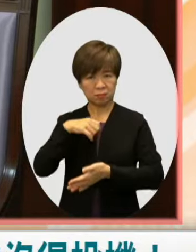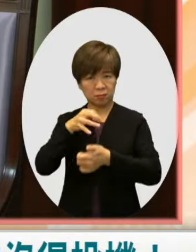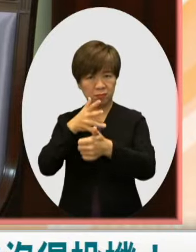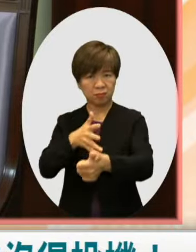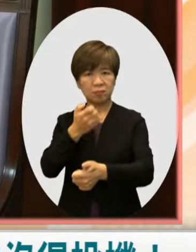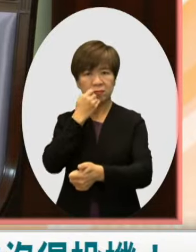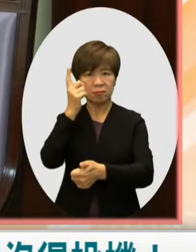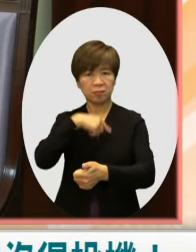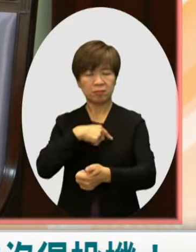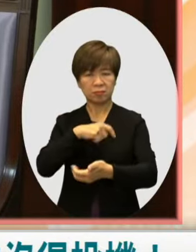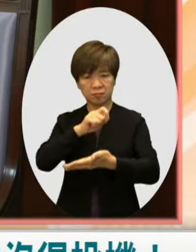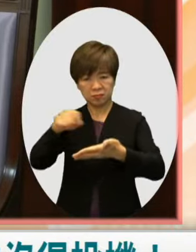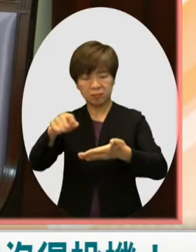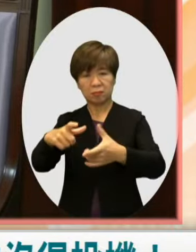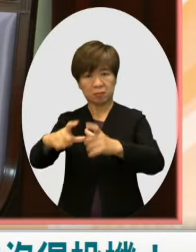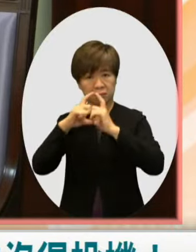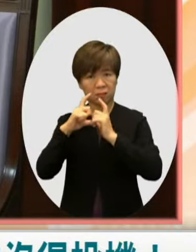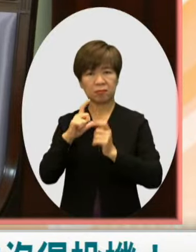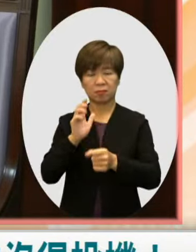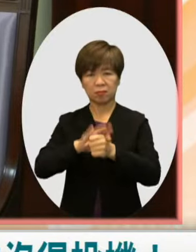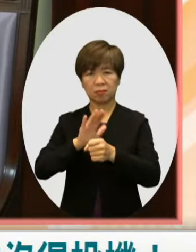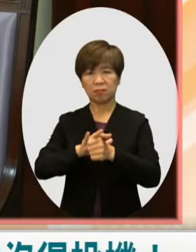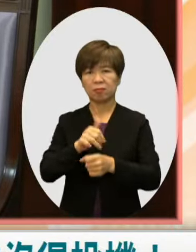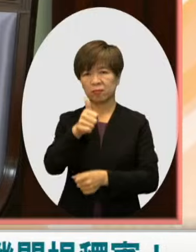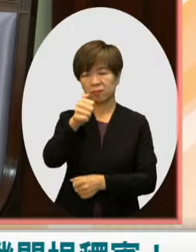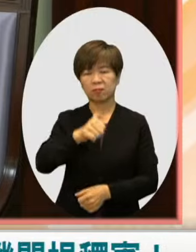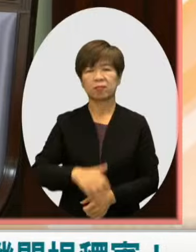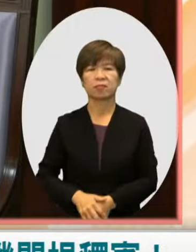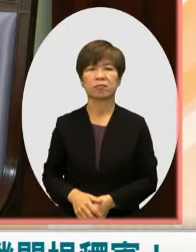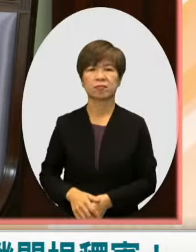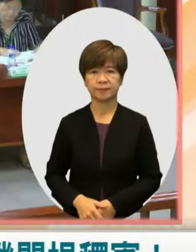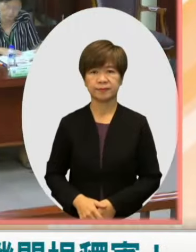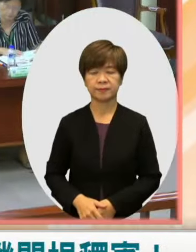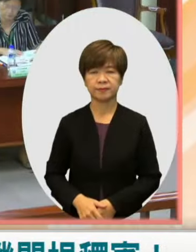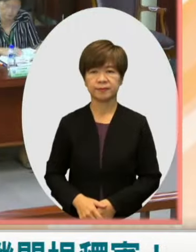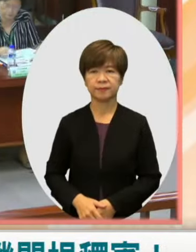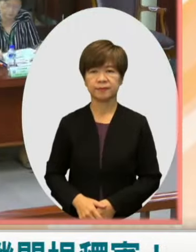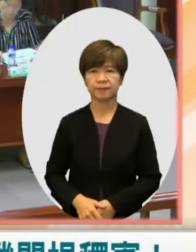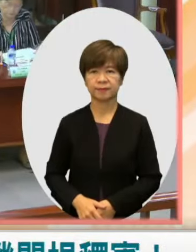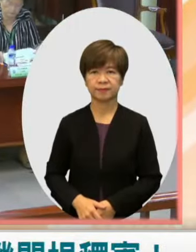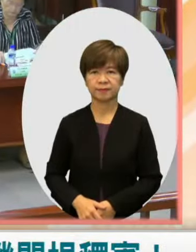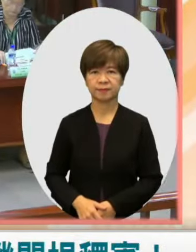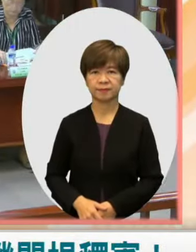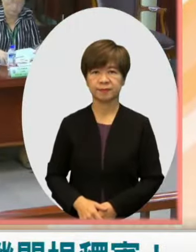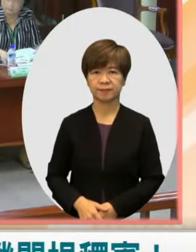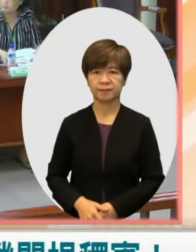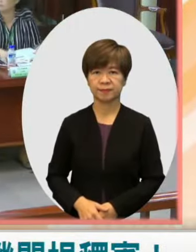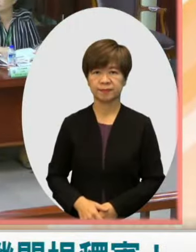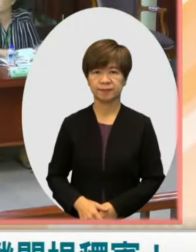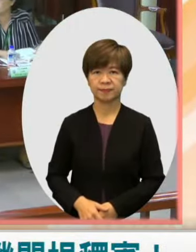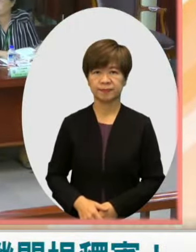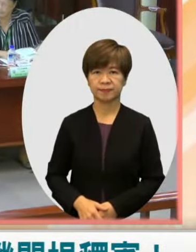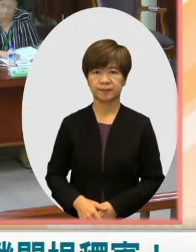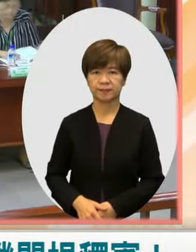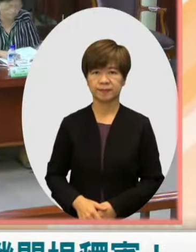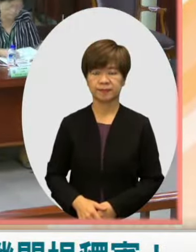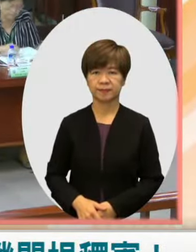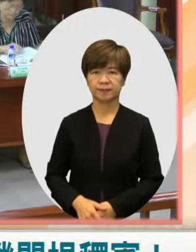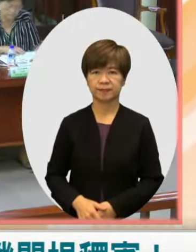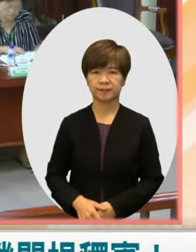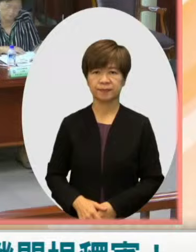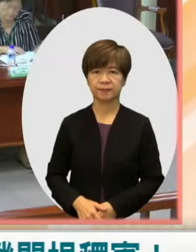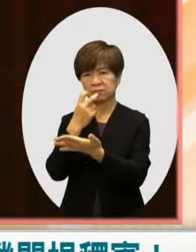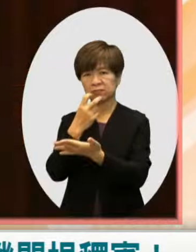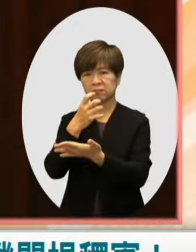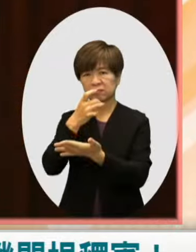法庭他自己觉得表现得很好吗？伊那够有时间打跨还直播留言啊？ 我要我想讲伊啊，因为 伊是足